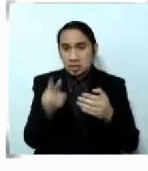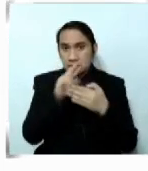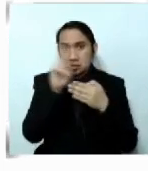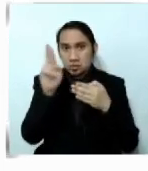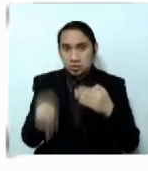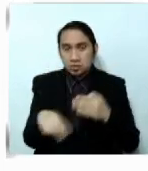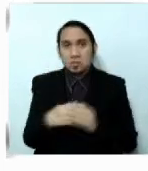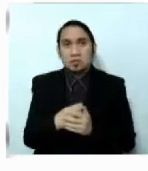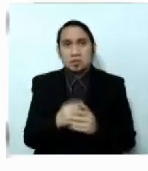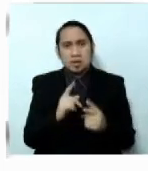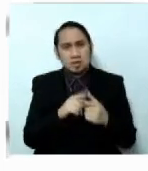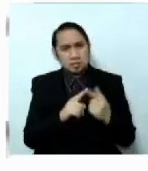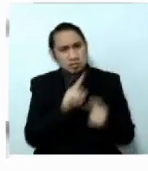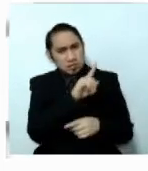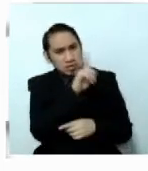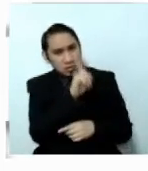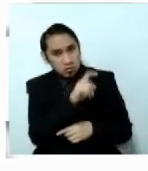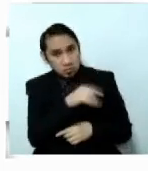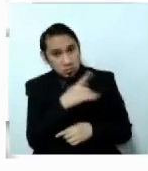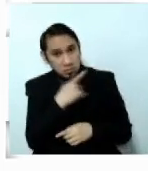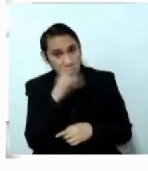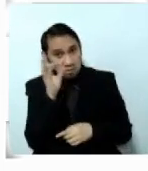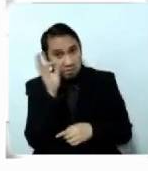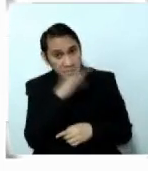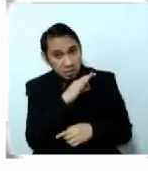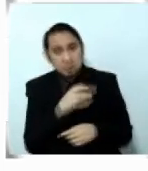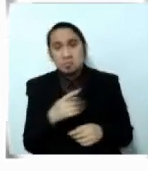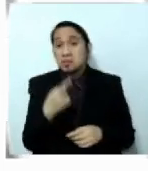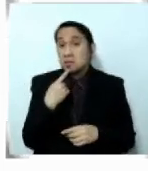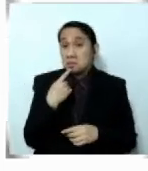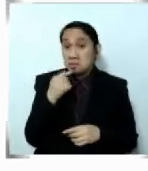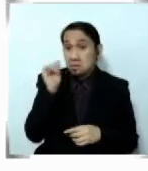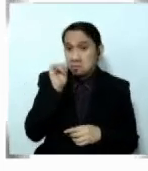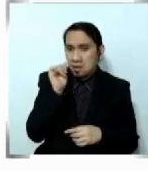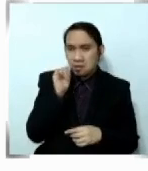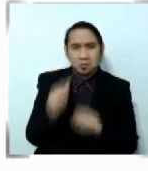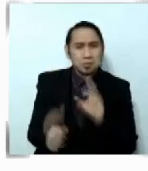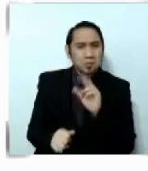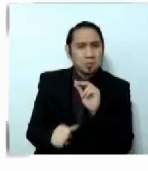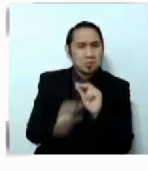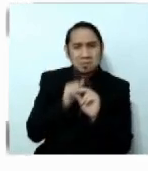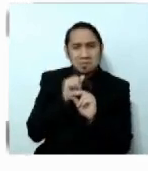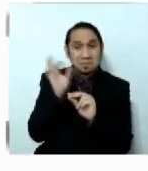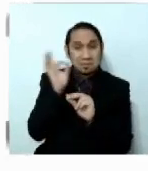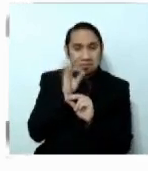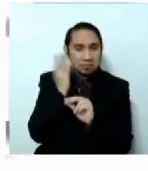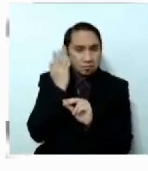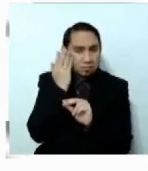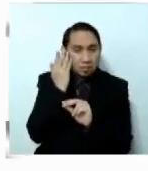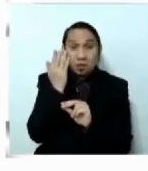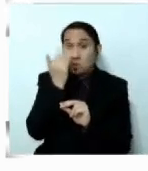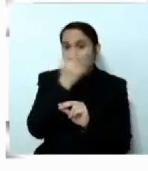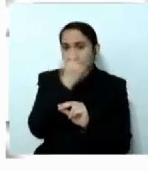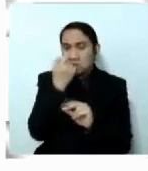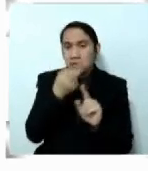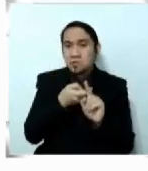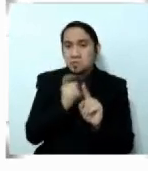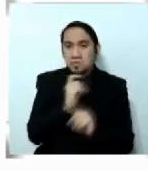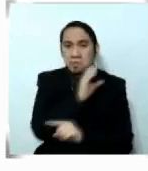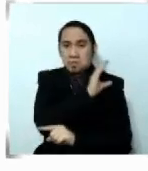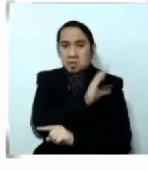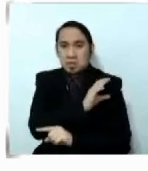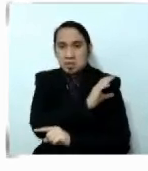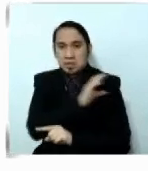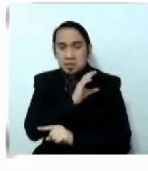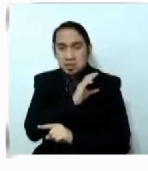niyang tinanong kung fake ba ito, pero sabi ng babae, hindi raw dahil sa clinic daw ito mismo galing at